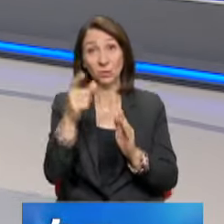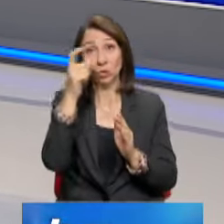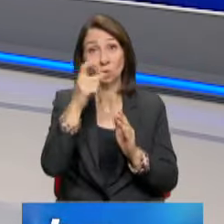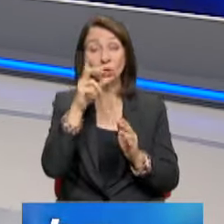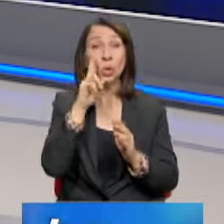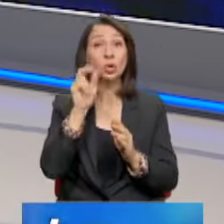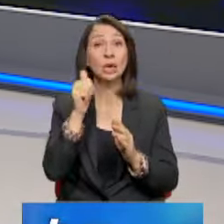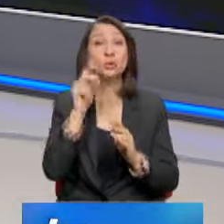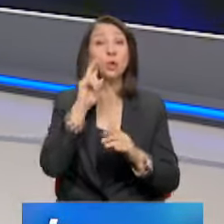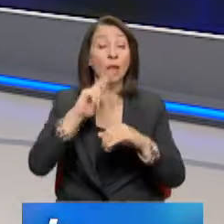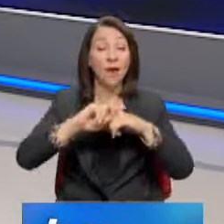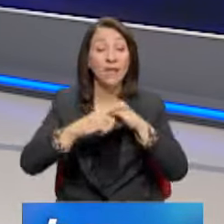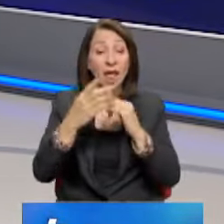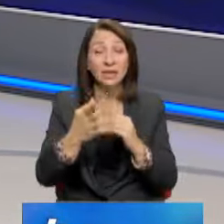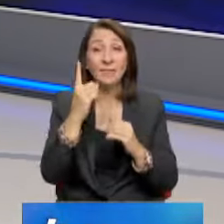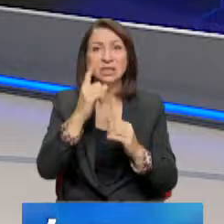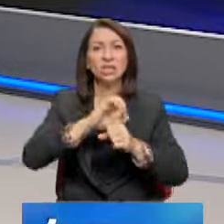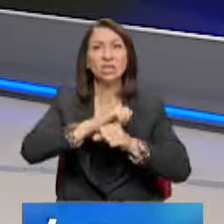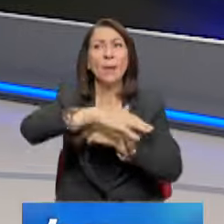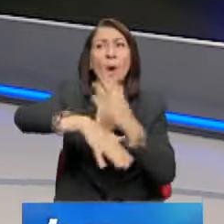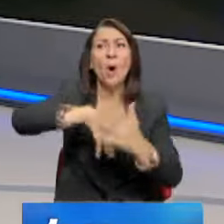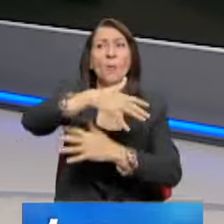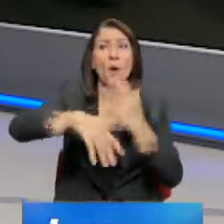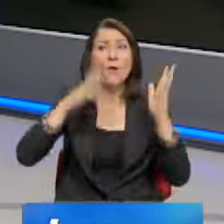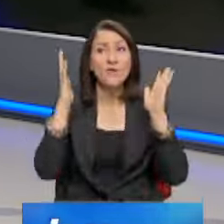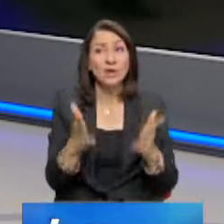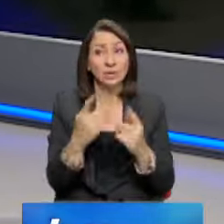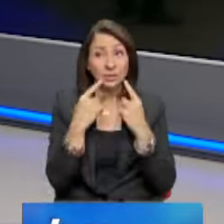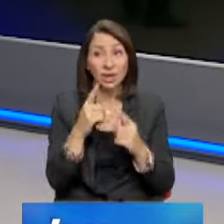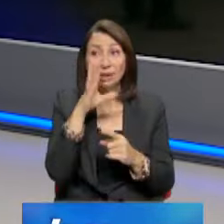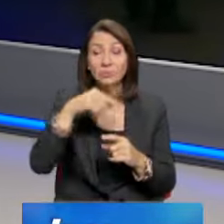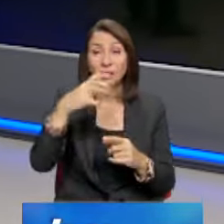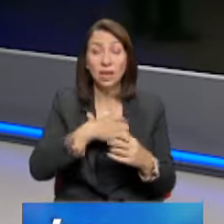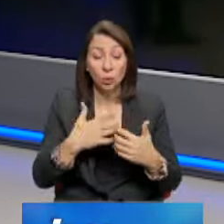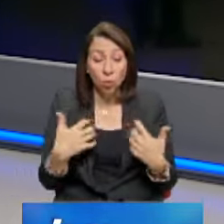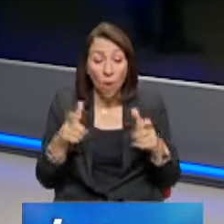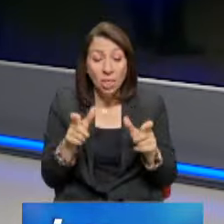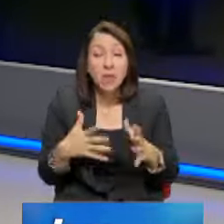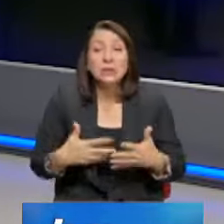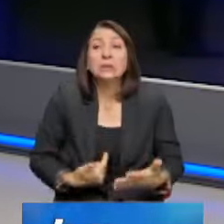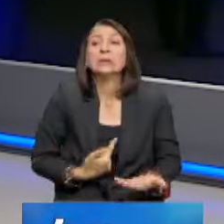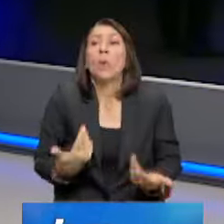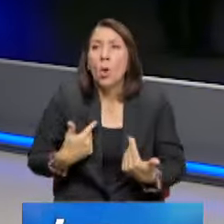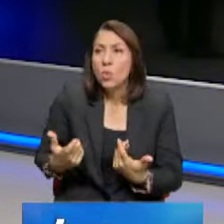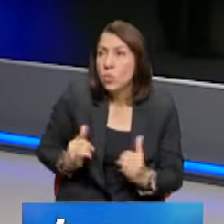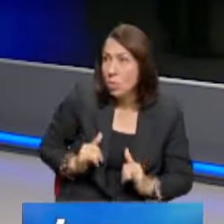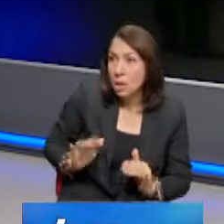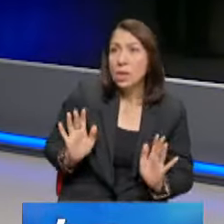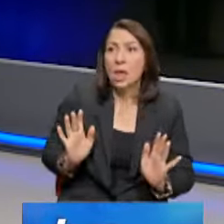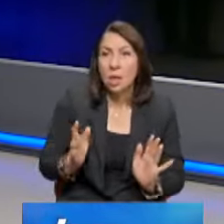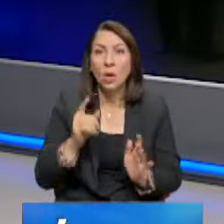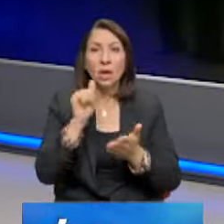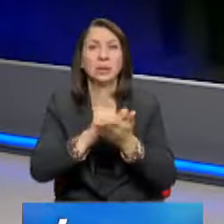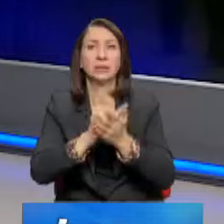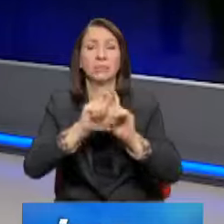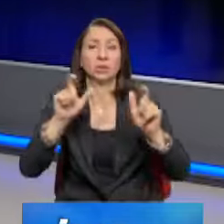Türkiye son günlerde, son haftalarda bir şiddet sarmalının içinde dedik ve kimse kendini güvende hissetmiyor. O güvensizlik hissi